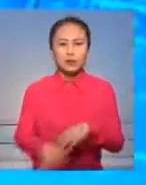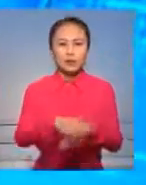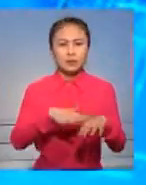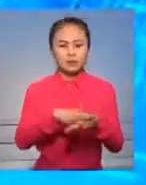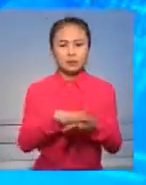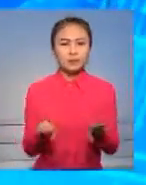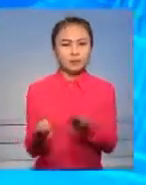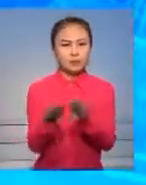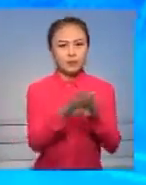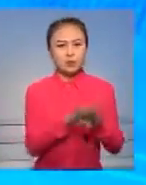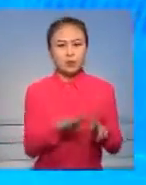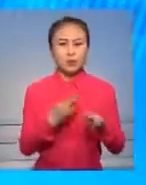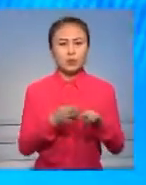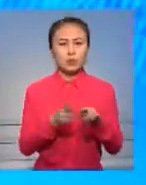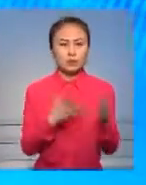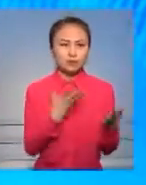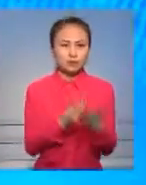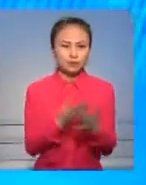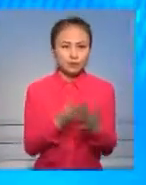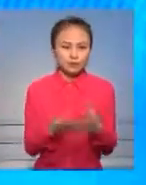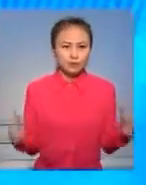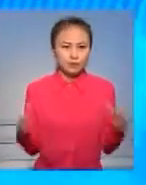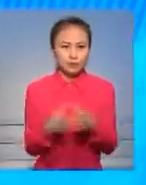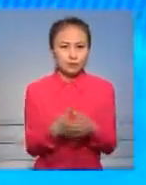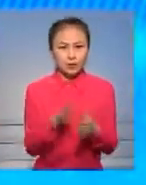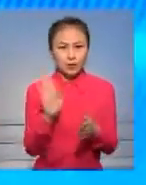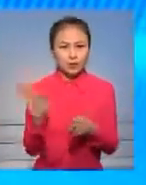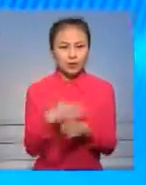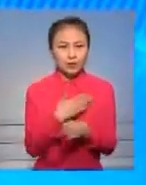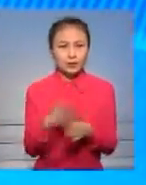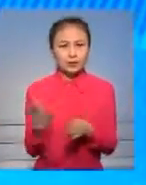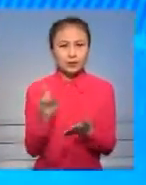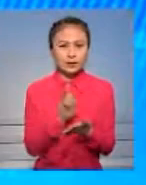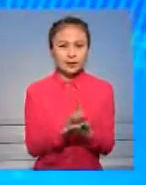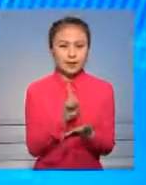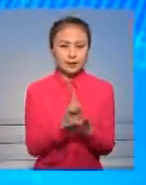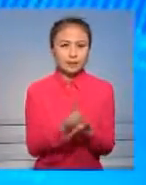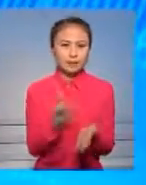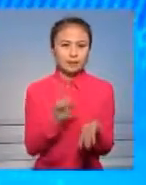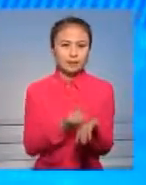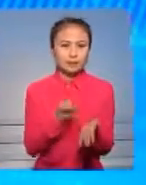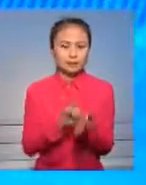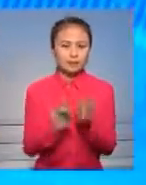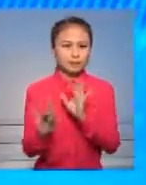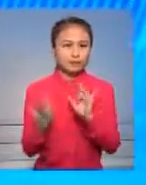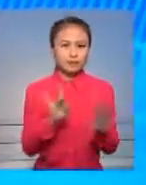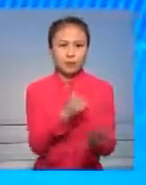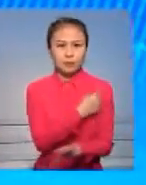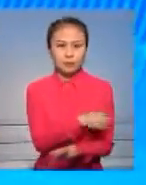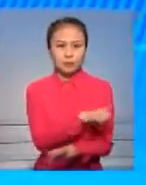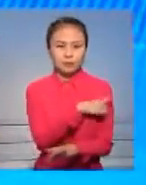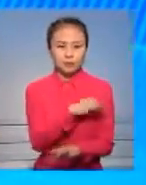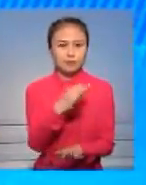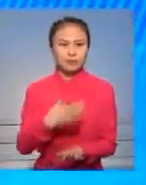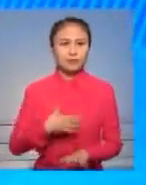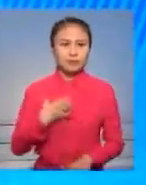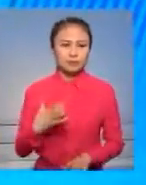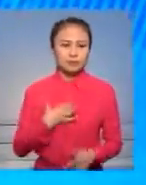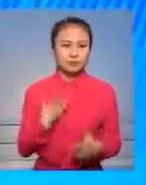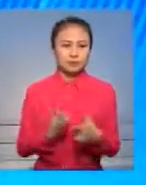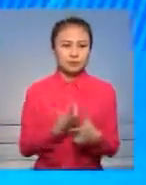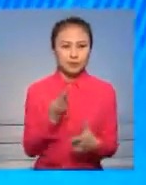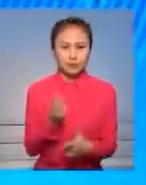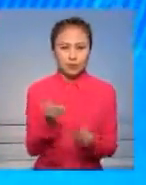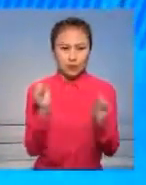Елімізде бірыңғай жинақтық төлемі енгізіледі. Ол жеке табыс салығы, міндетті зейнетақы жарнасы, медициналық және әлеуметтік сақтандыру